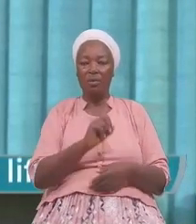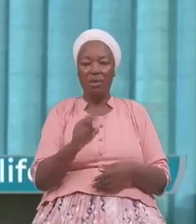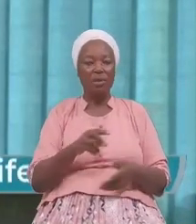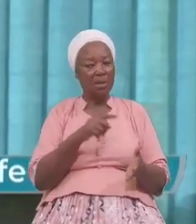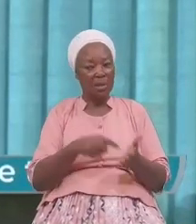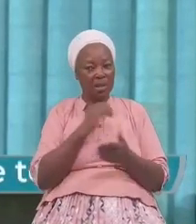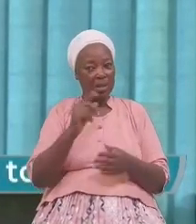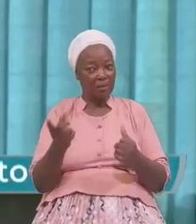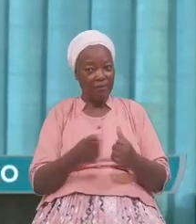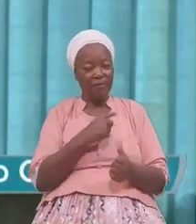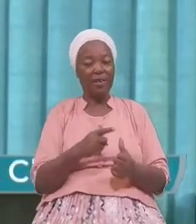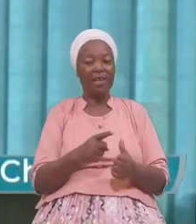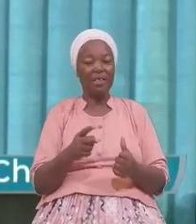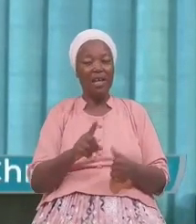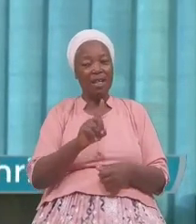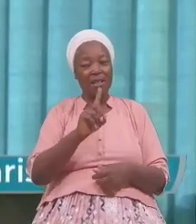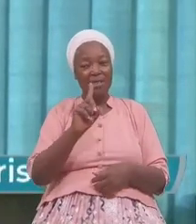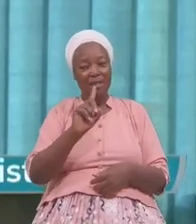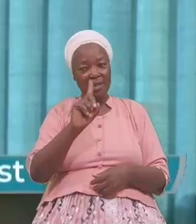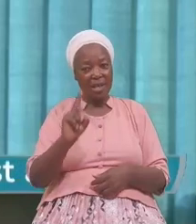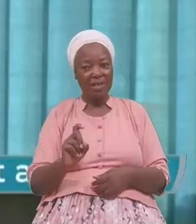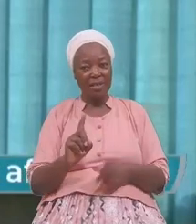C'est aussi le premier test de l'authenticité